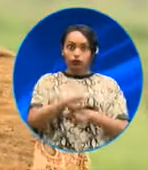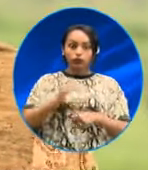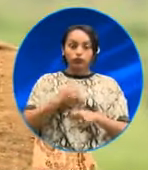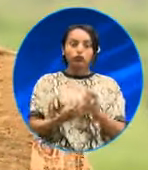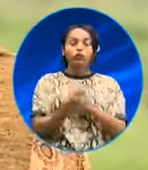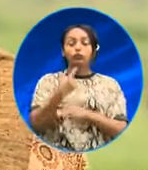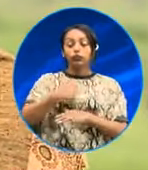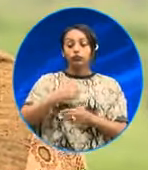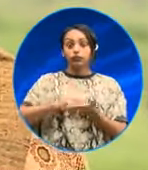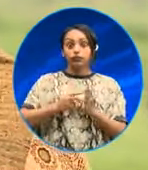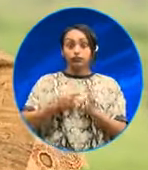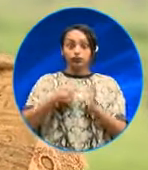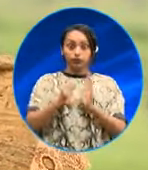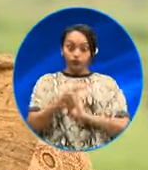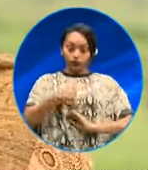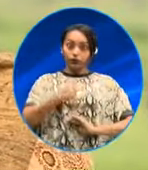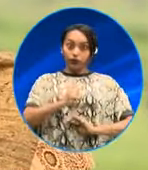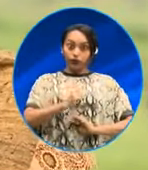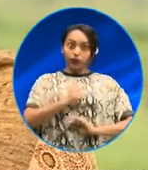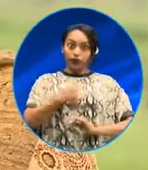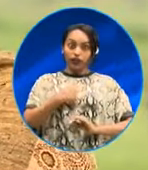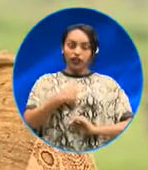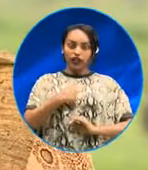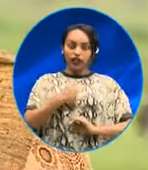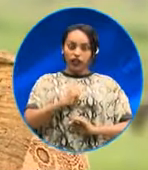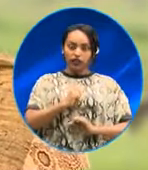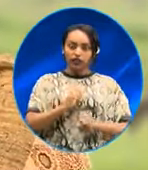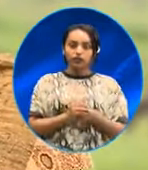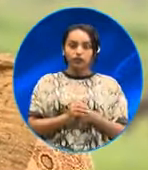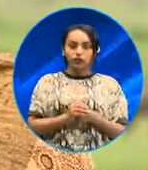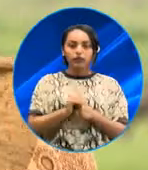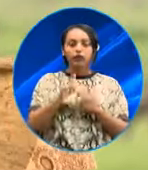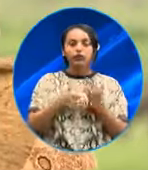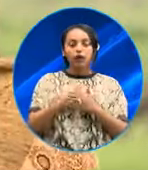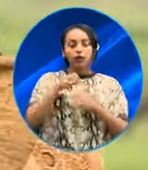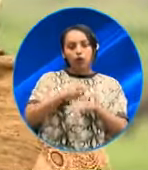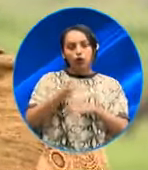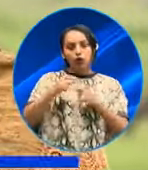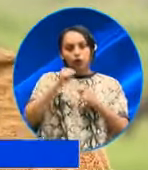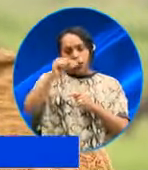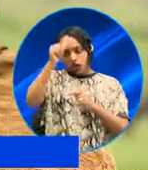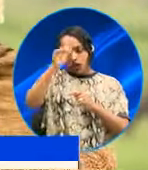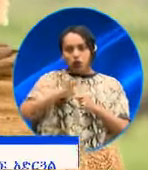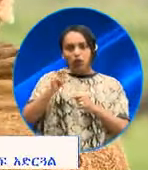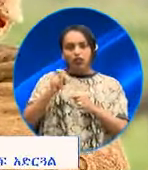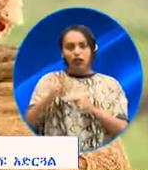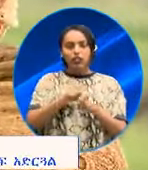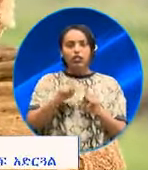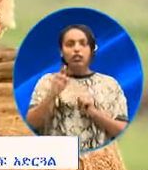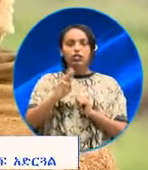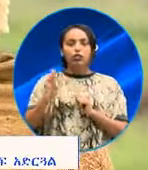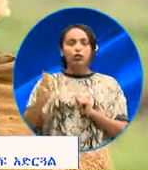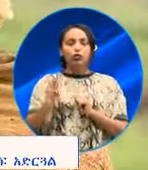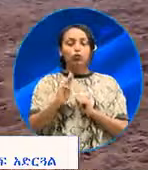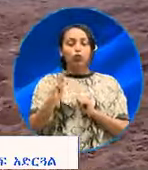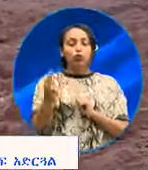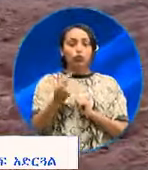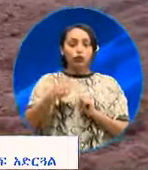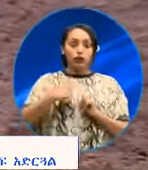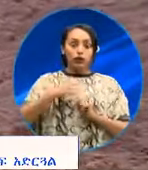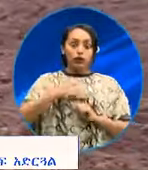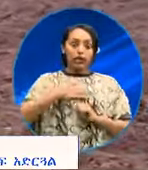ልጆቻችን ያሳደግኩት እኔ ለምሳሌ ለራሴ እኔ ራሴ ስለዚህ ማዳበራ በወቅቱ አይመጣም። የሰው ማዳበራ ሲሶ እንደ ሲሶ ተጠቅሜ